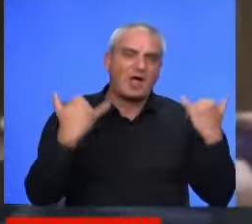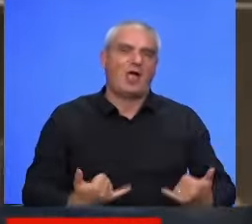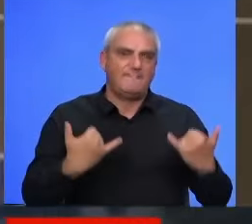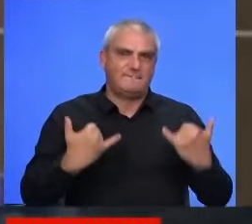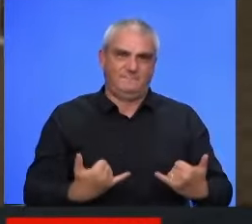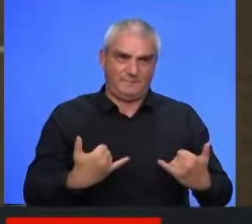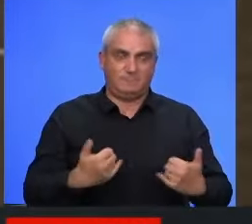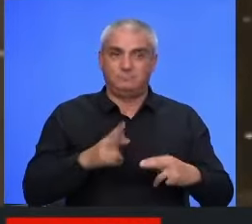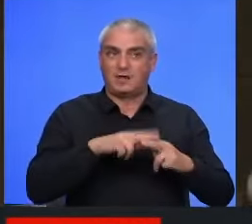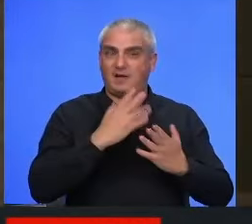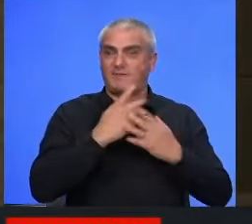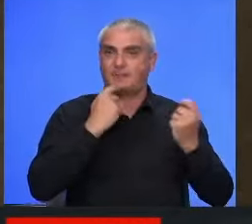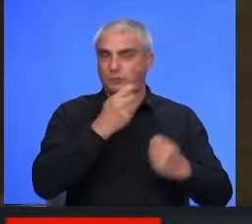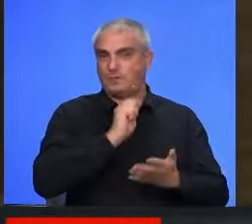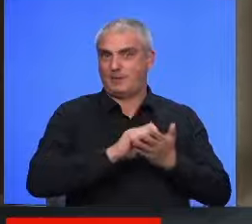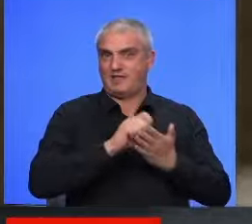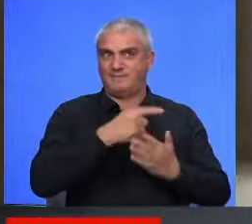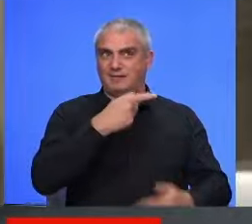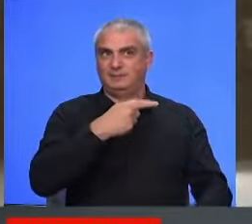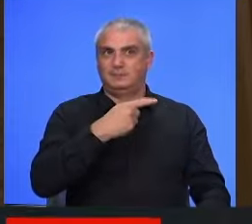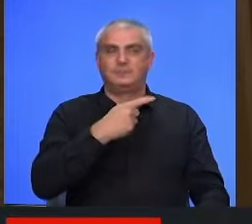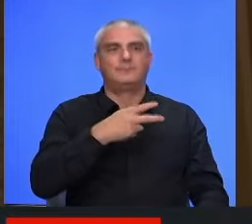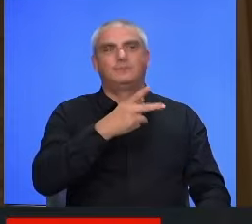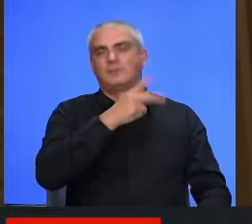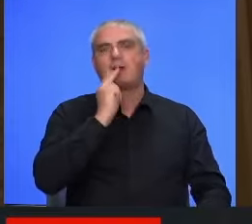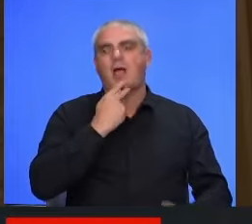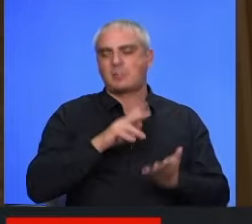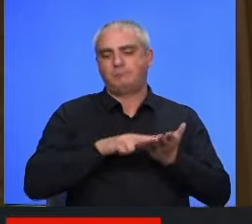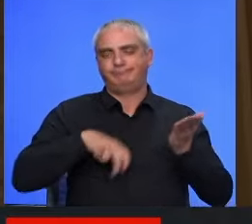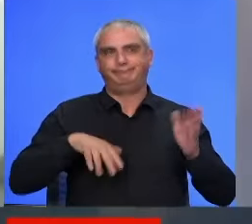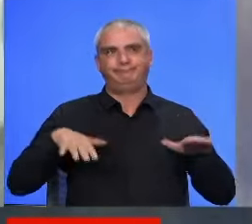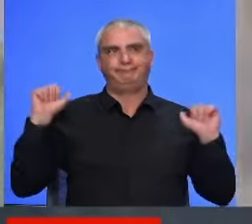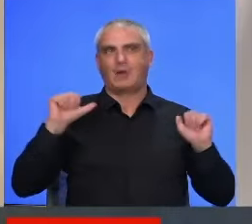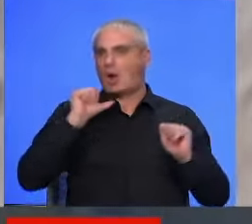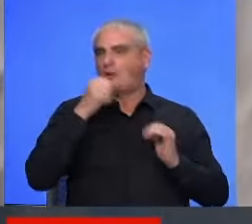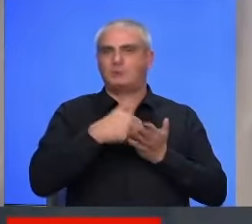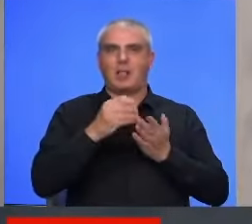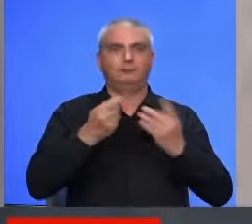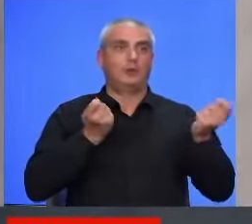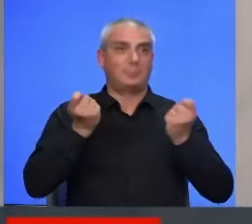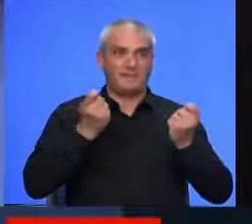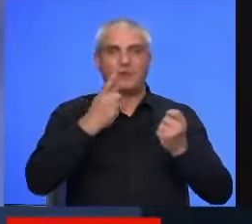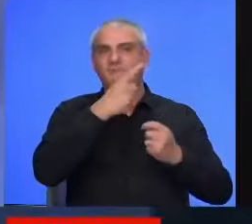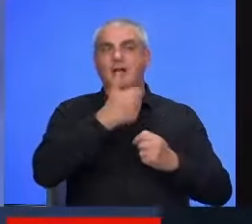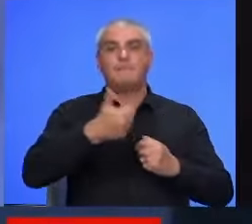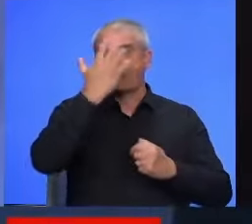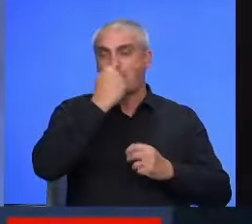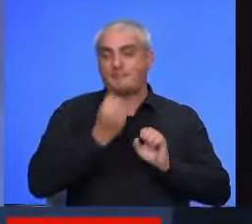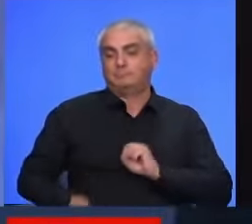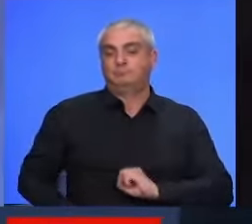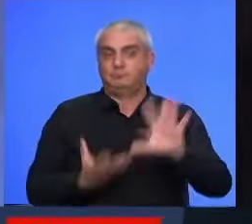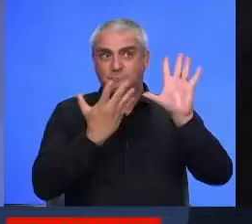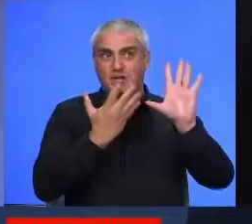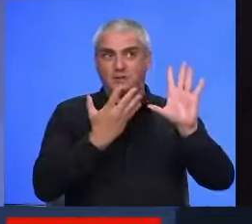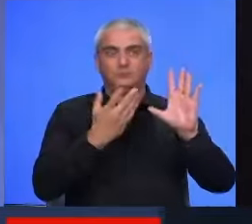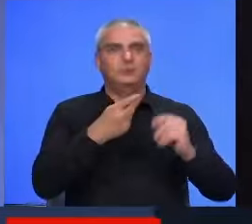עסקה! אחרי הפרסום של כתבתנו גילי כהן על פרישתה של קטר מתפקיד המתווכת וגירוש מנהיגיה של חמאס מקטר,